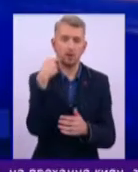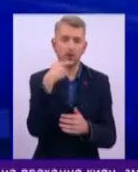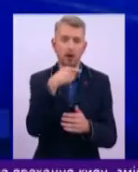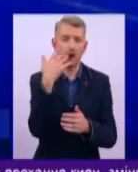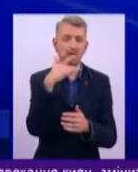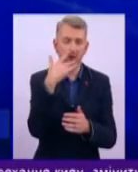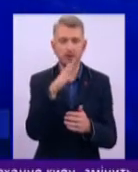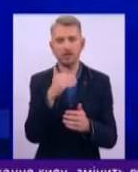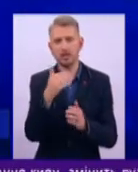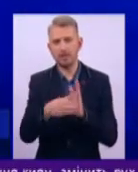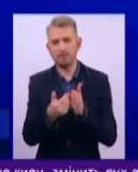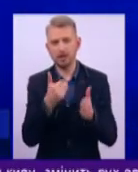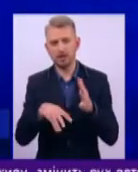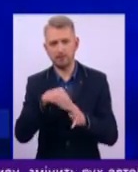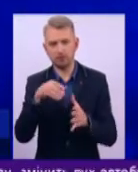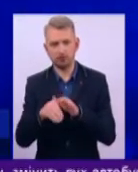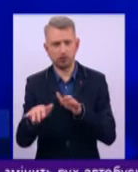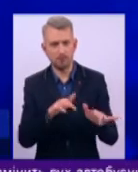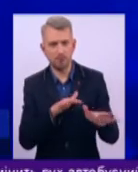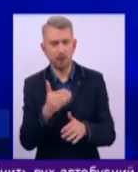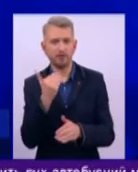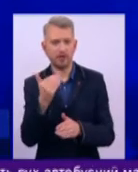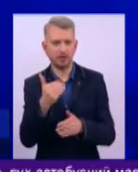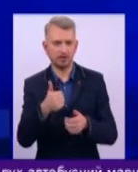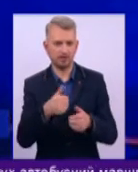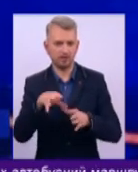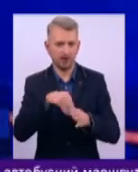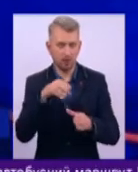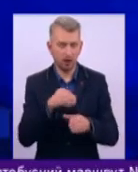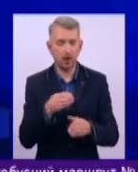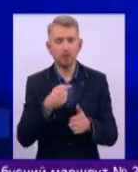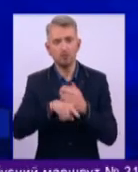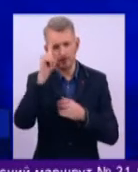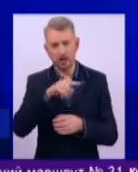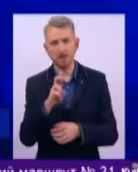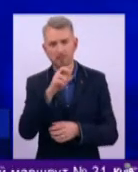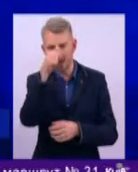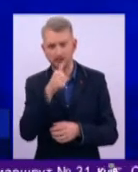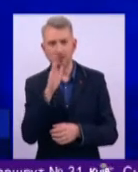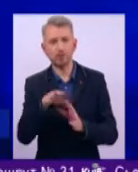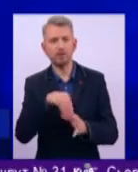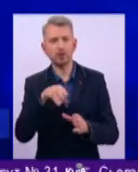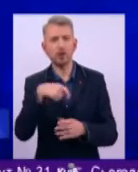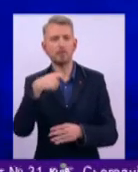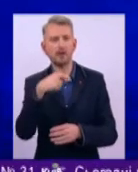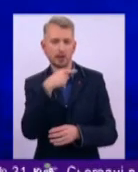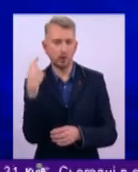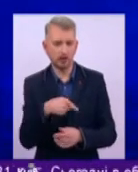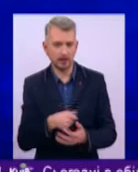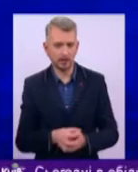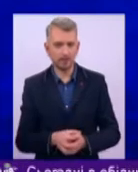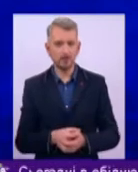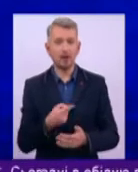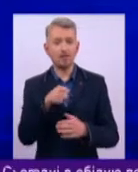їхню передвиборчу кампанію, в їхні перегони, тому що ви знаєте, що в березні будуть вибори президента Російської Федерації.